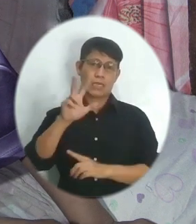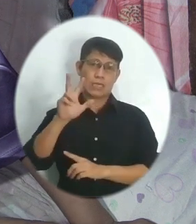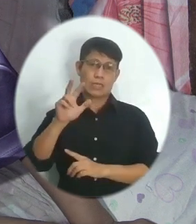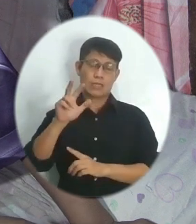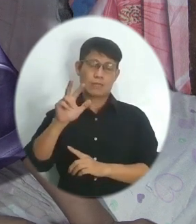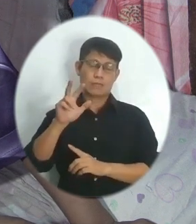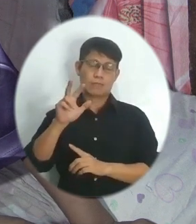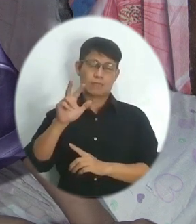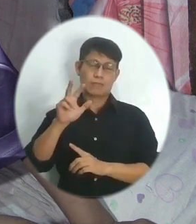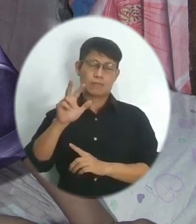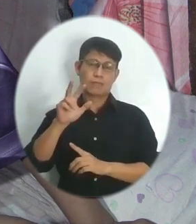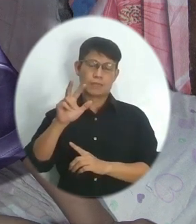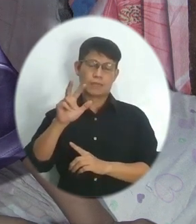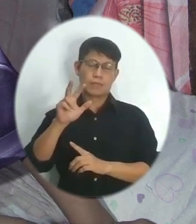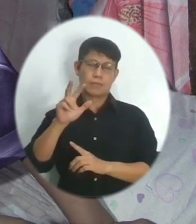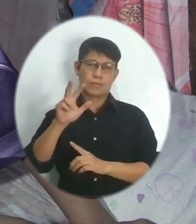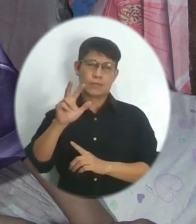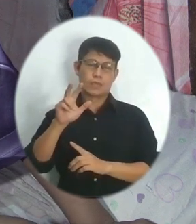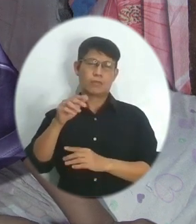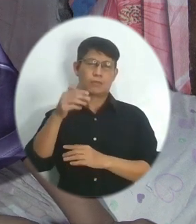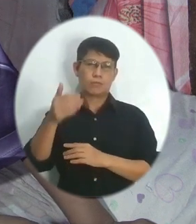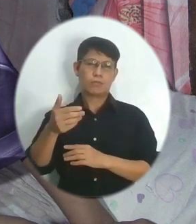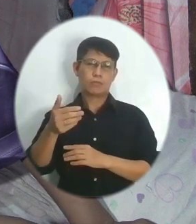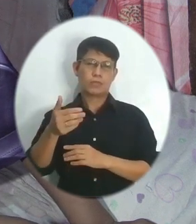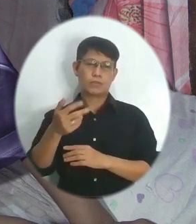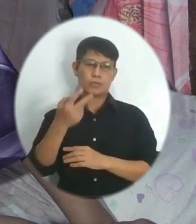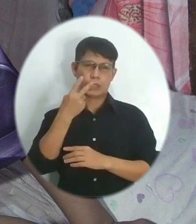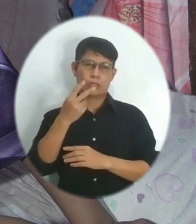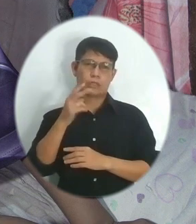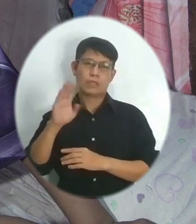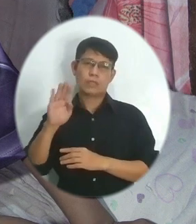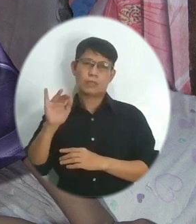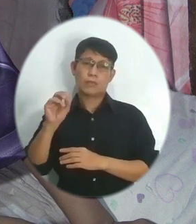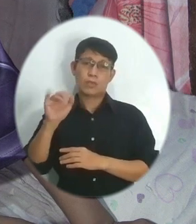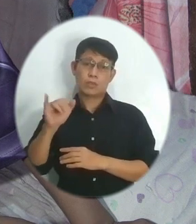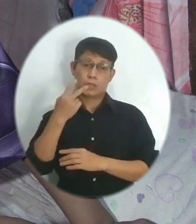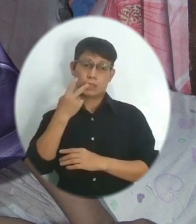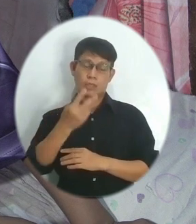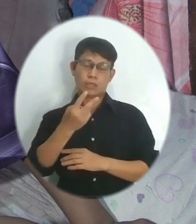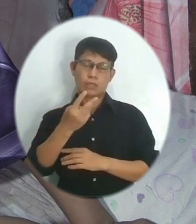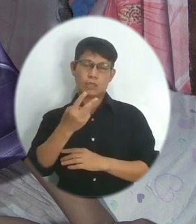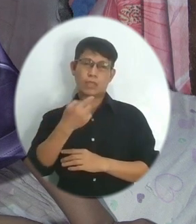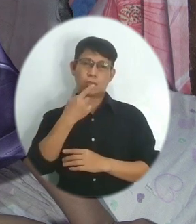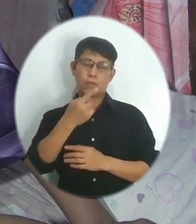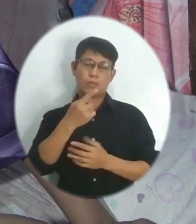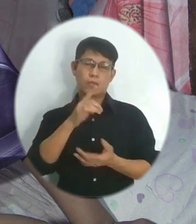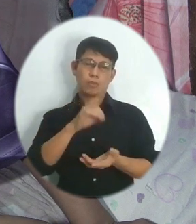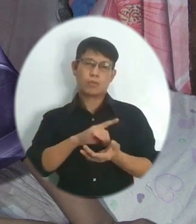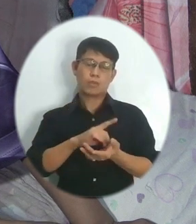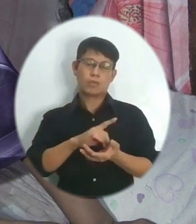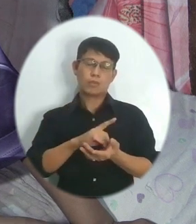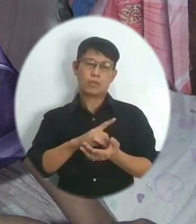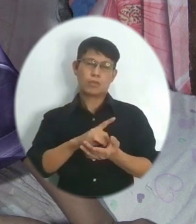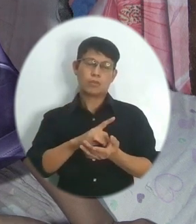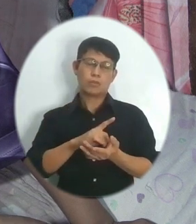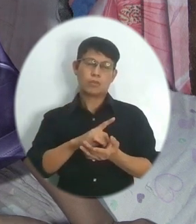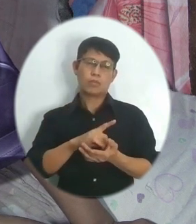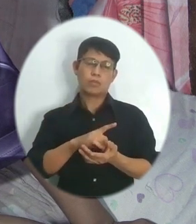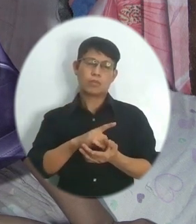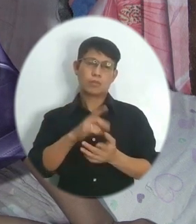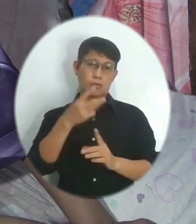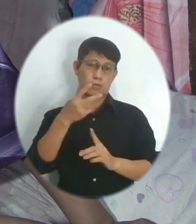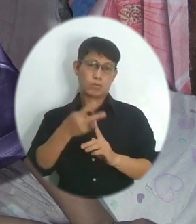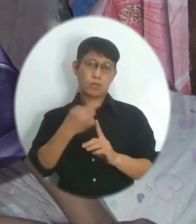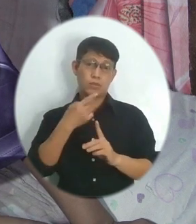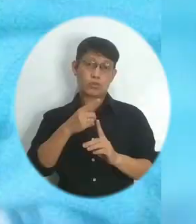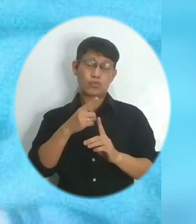May 13 po. Inoperahan po siya. Tapos sa biopsy niya po, lumabas po. Sa loob ng 2 months lang,